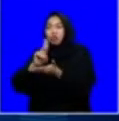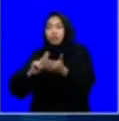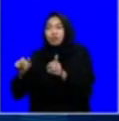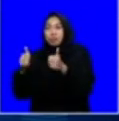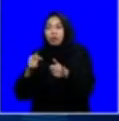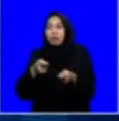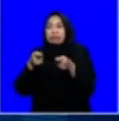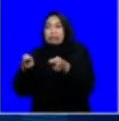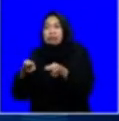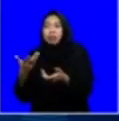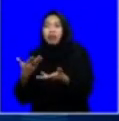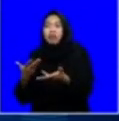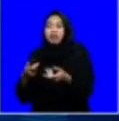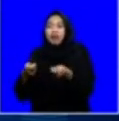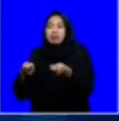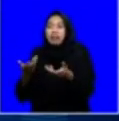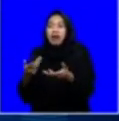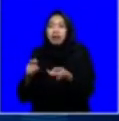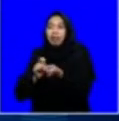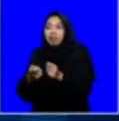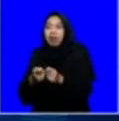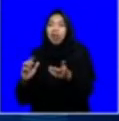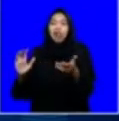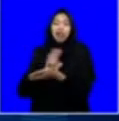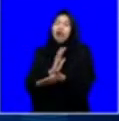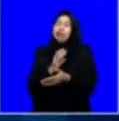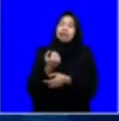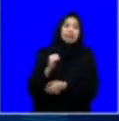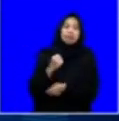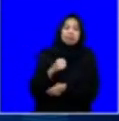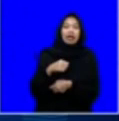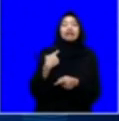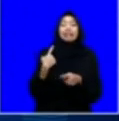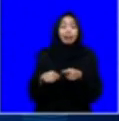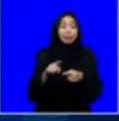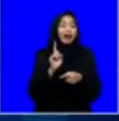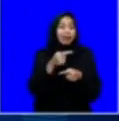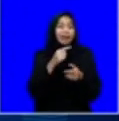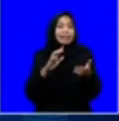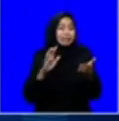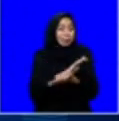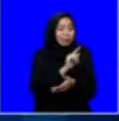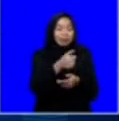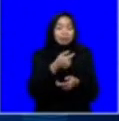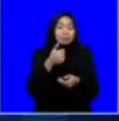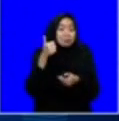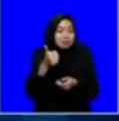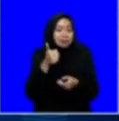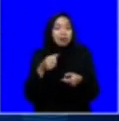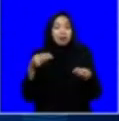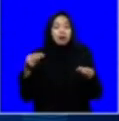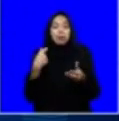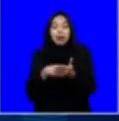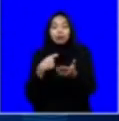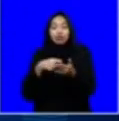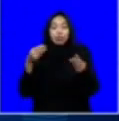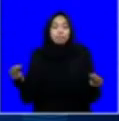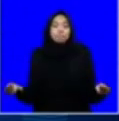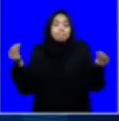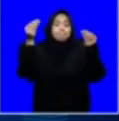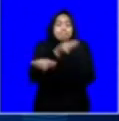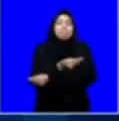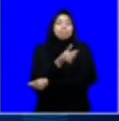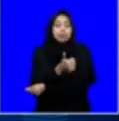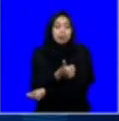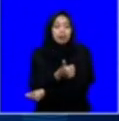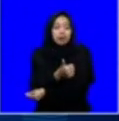akses untuk melakukan satu semester exchange atau satu summer program itu jauh lebih mudah, lebih inklusif, dan lebih